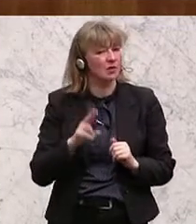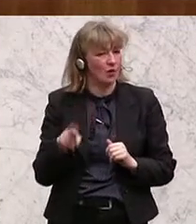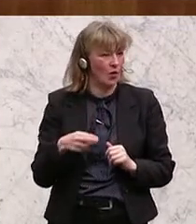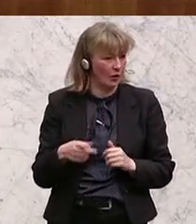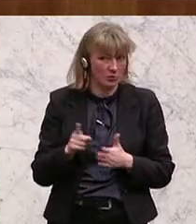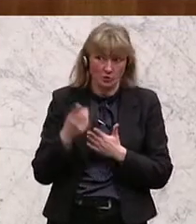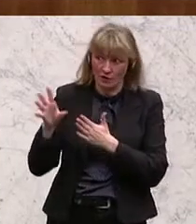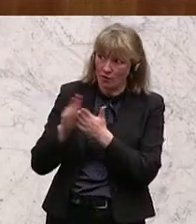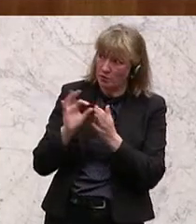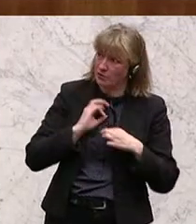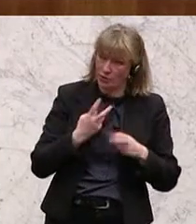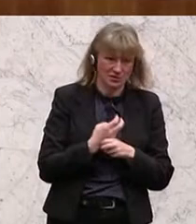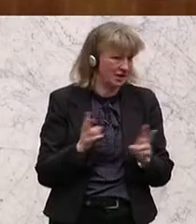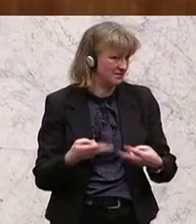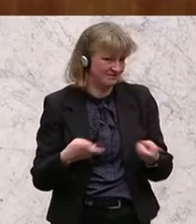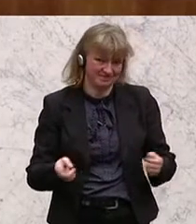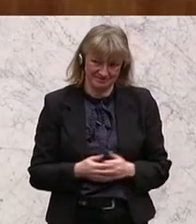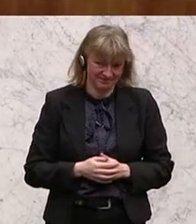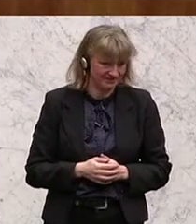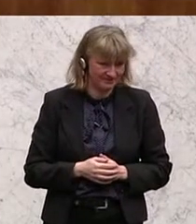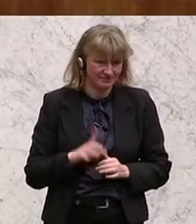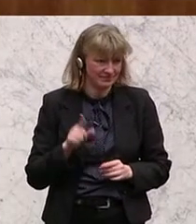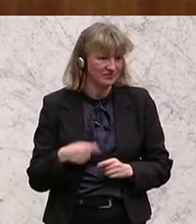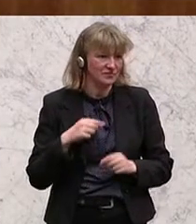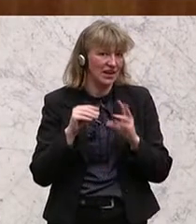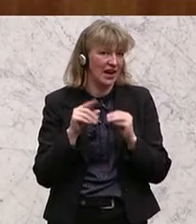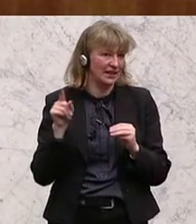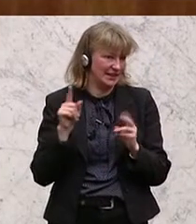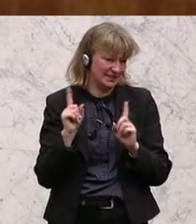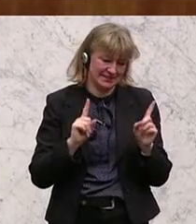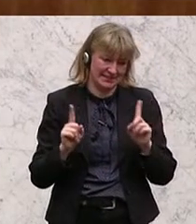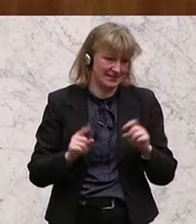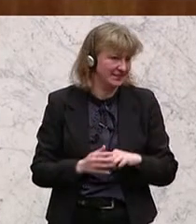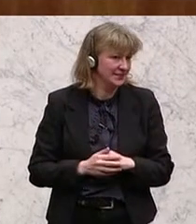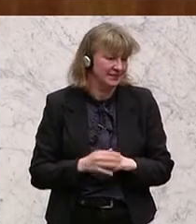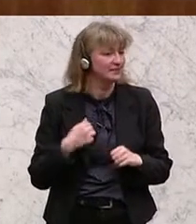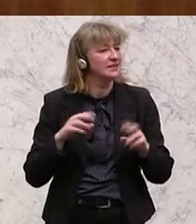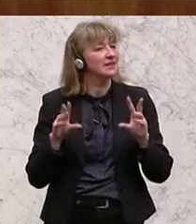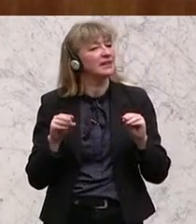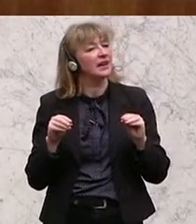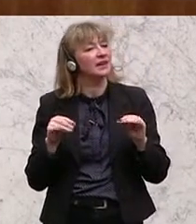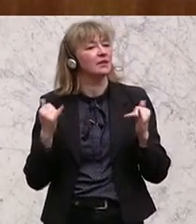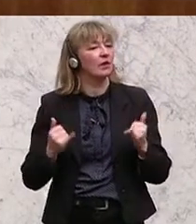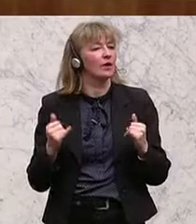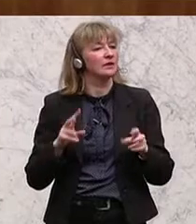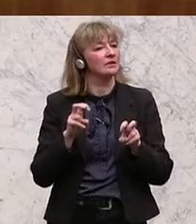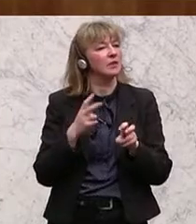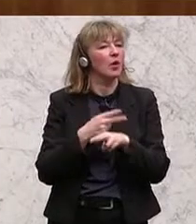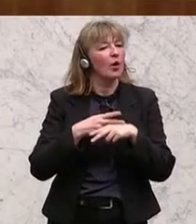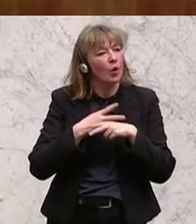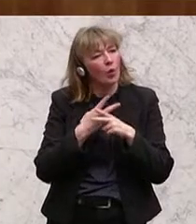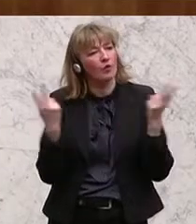nicht das Vorbild für Österreich sein und das ist auch nicht das, worüber wir heute reden wollen. Wir reden heute über die österreichischen